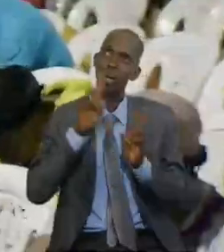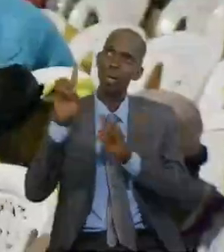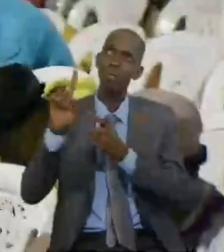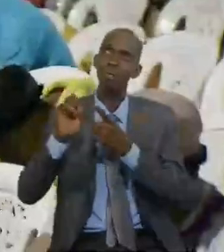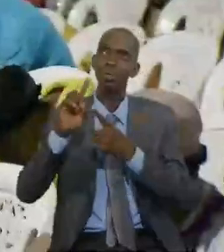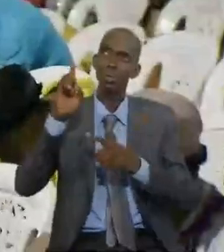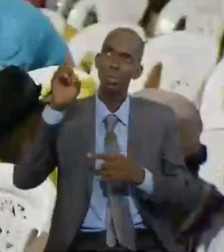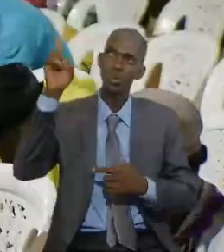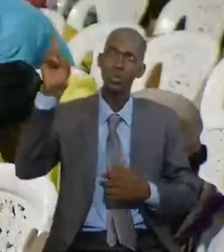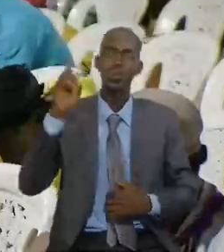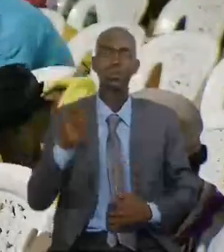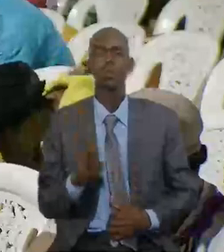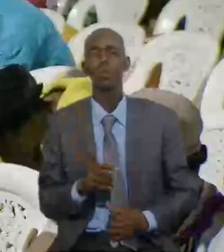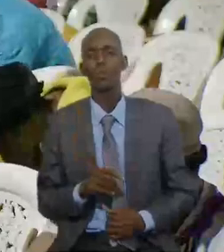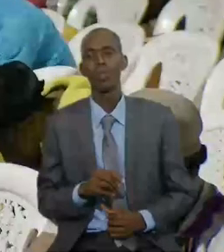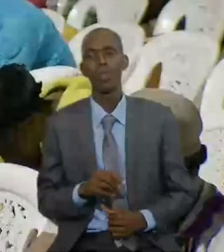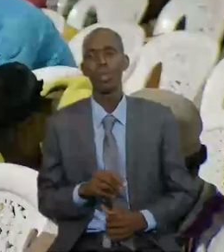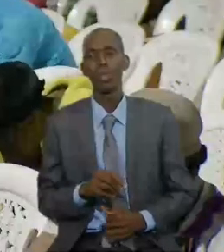maintenant